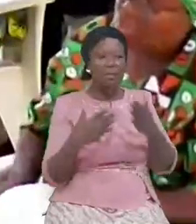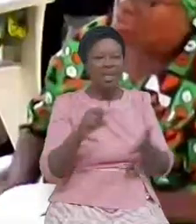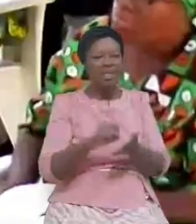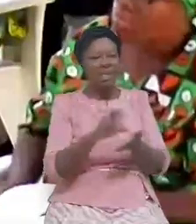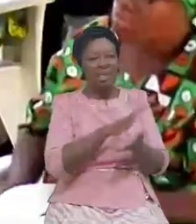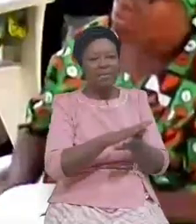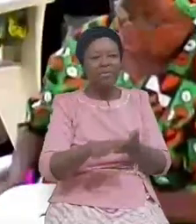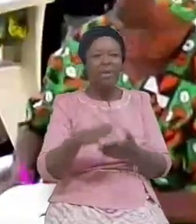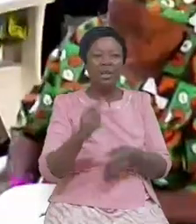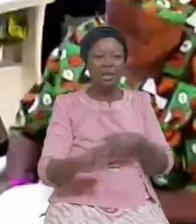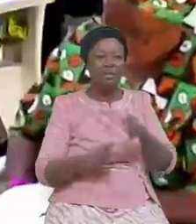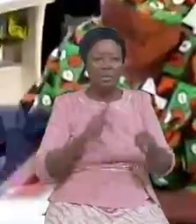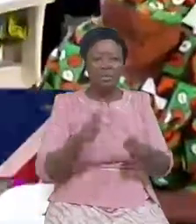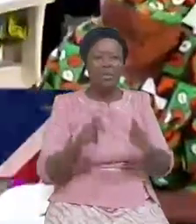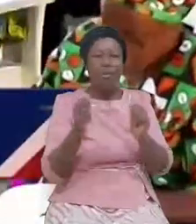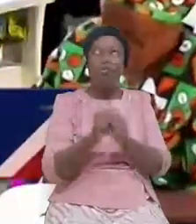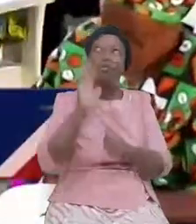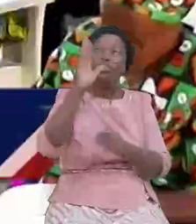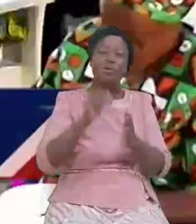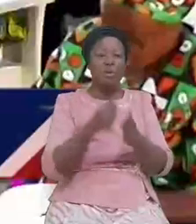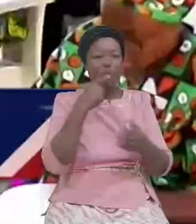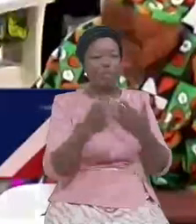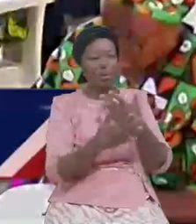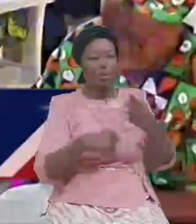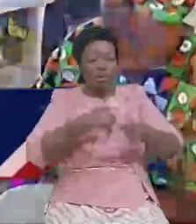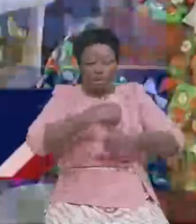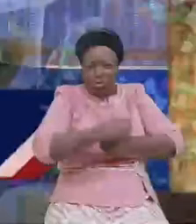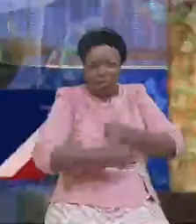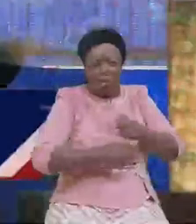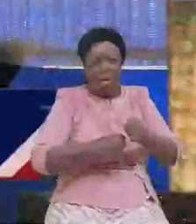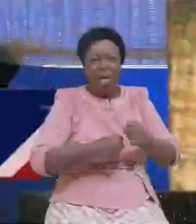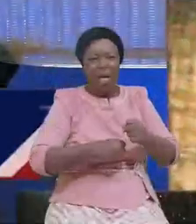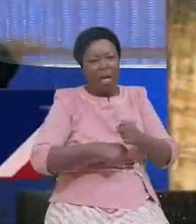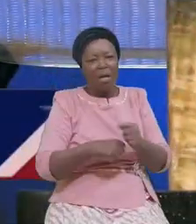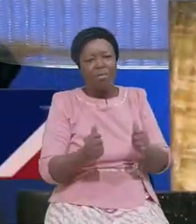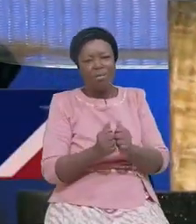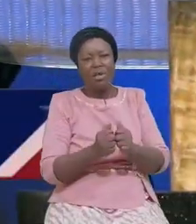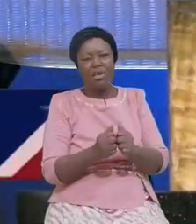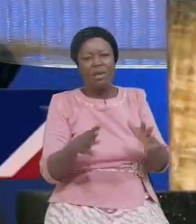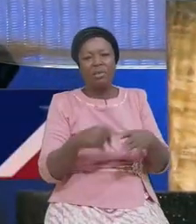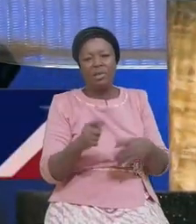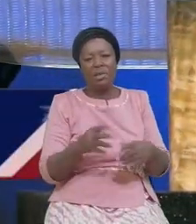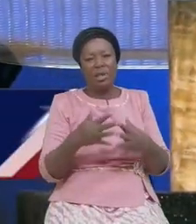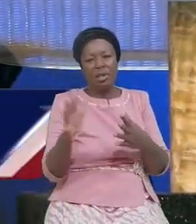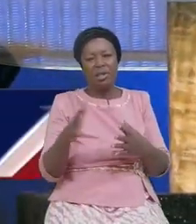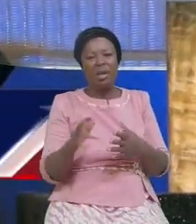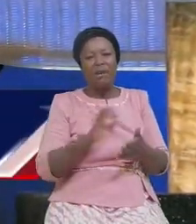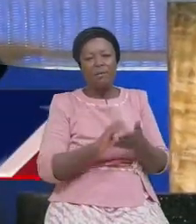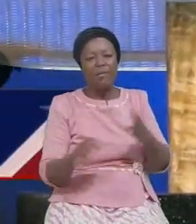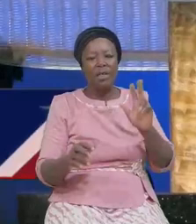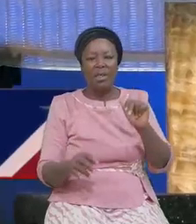12. C'est pourquoi Jésus, afin de sanctifier le peuple, a souffert en dehors du